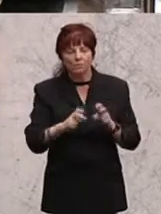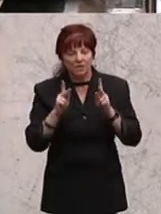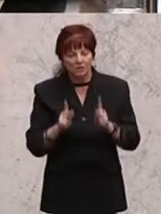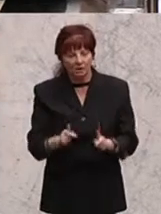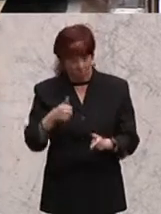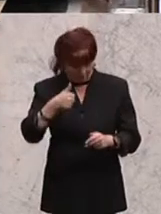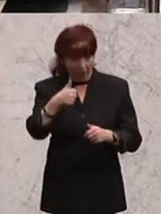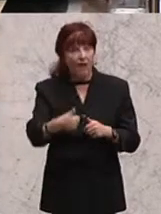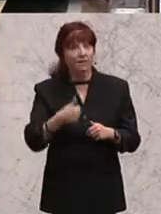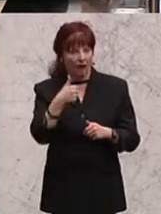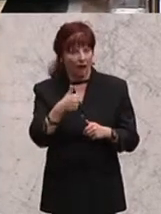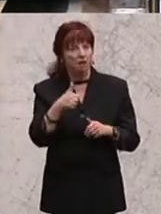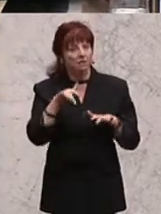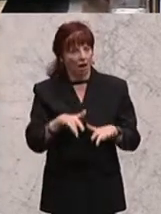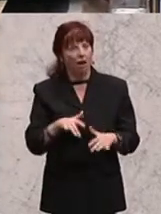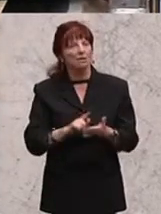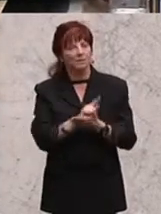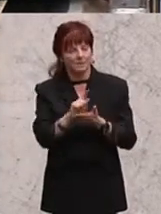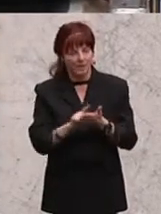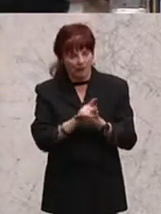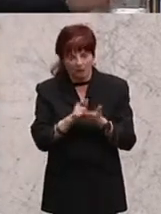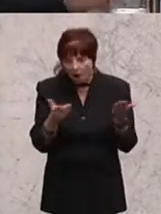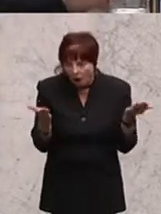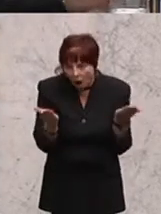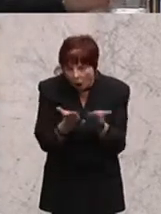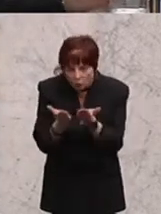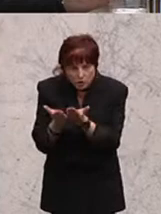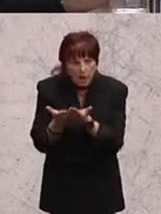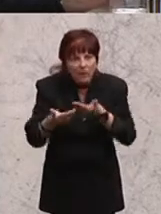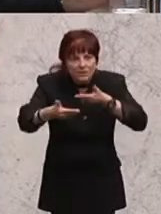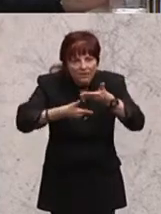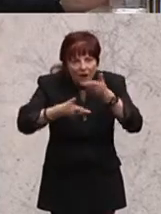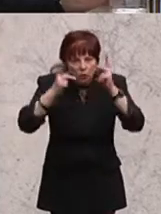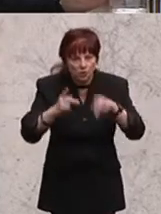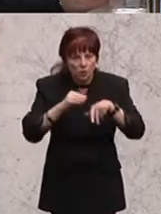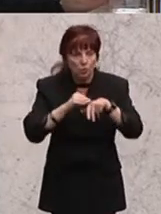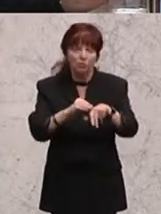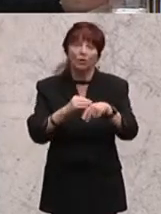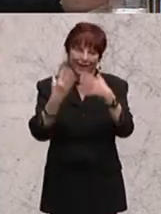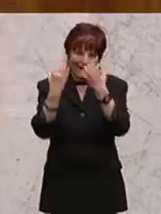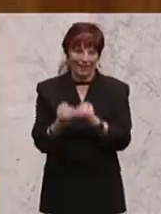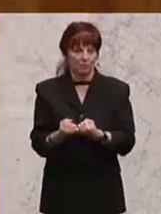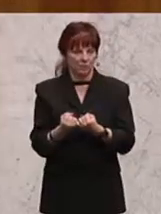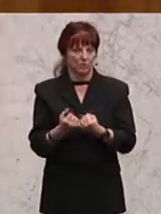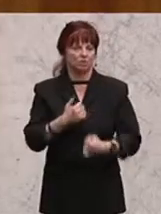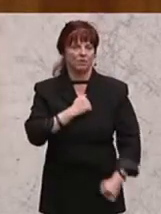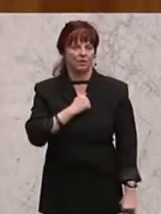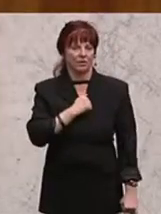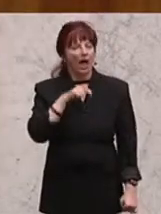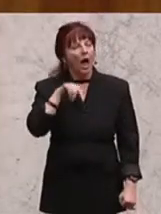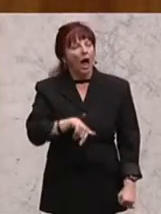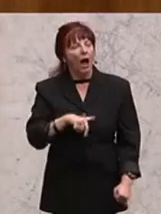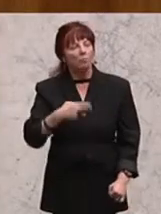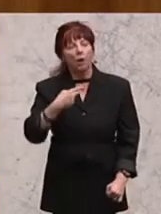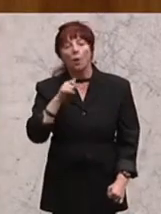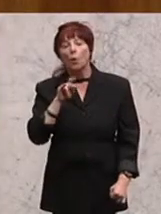Zeit natürlich auch, um hier in Ausgleichsverhandlungen einzutreten und in Ergebnisse zu kommen. Aber in diesem Hyperbrand steht nicht nur